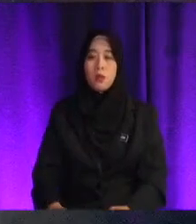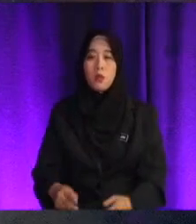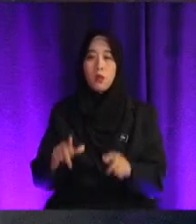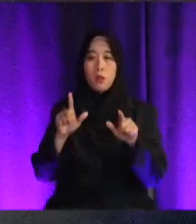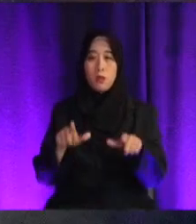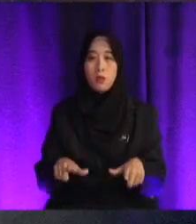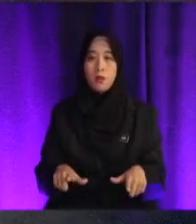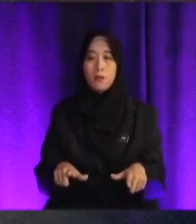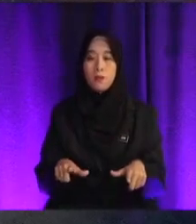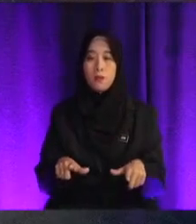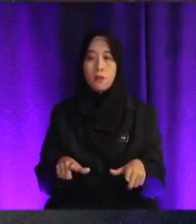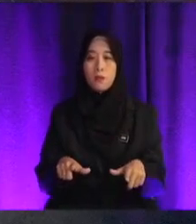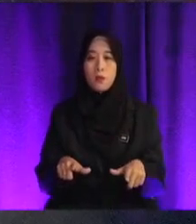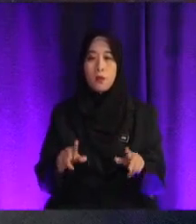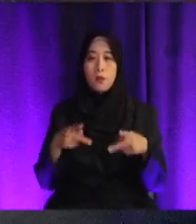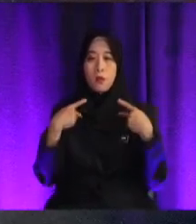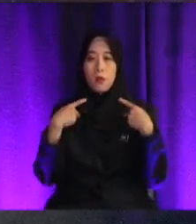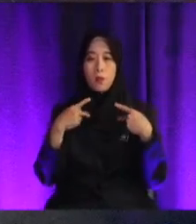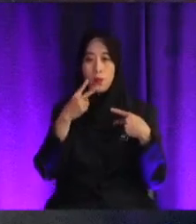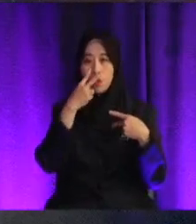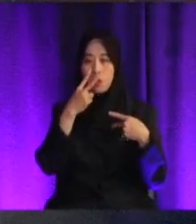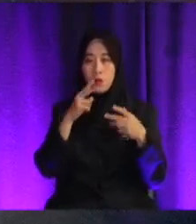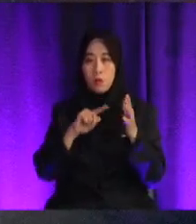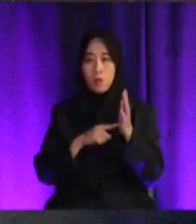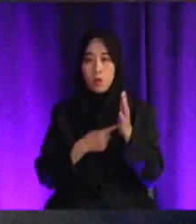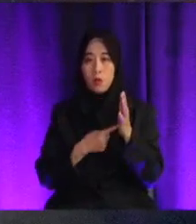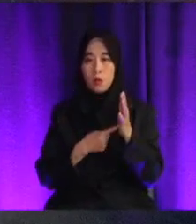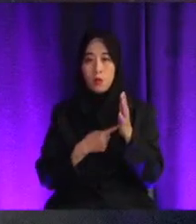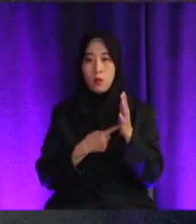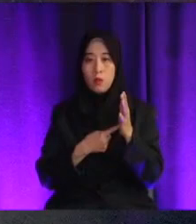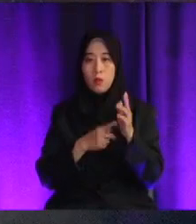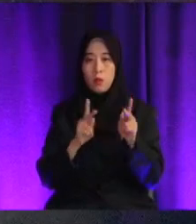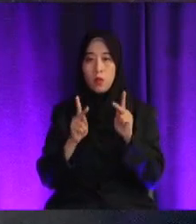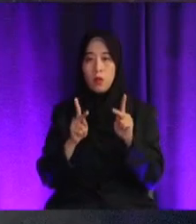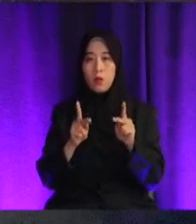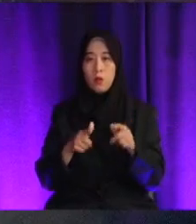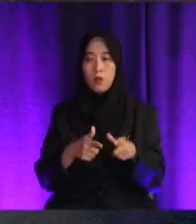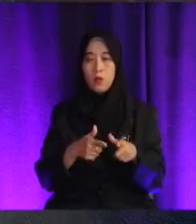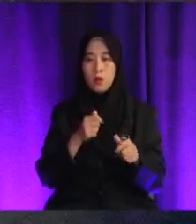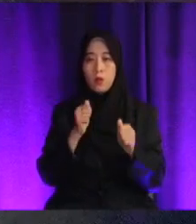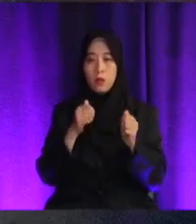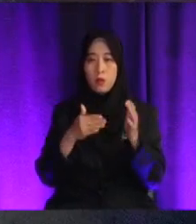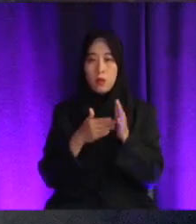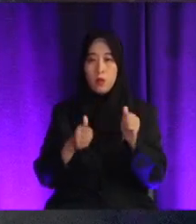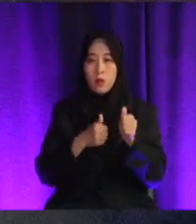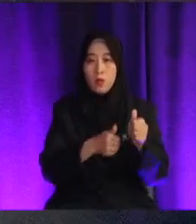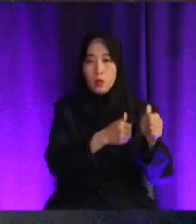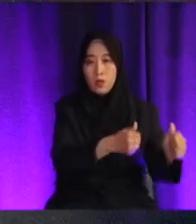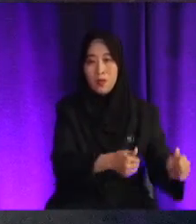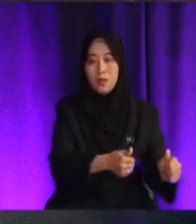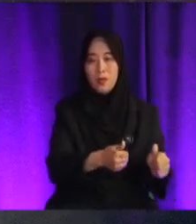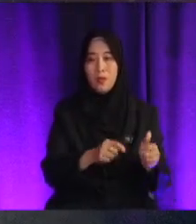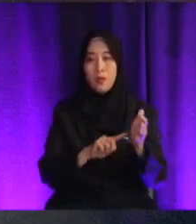letak. Okey, sebelum letak pastikan semula. Takutlah kalau dia lari ke apa kan, kejar balik. Cikgu, itu tips kan